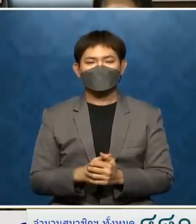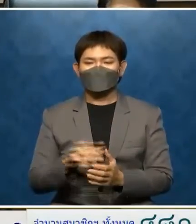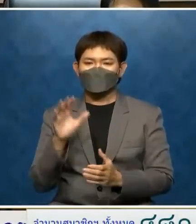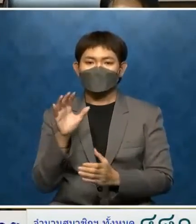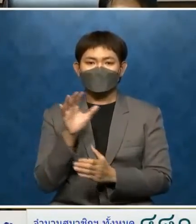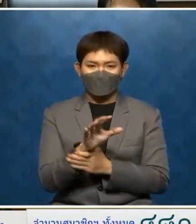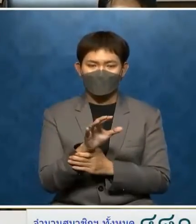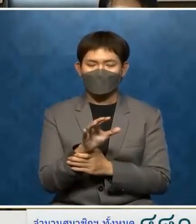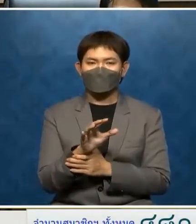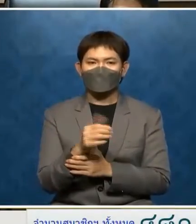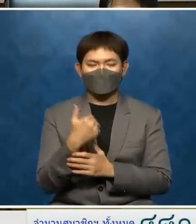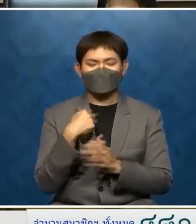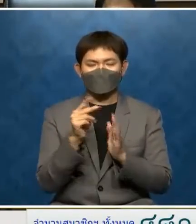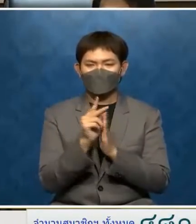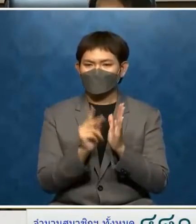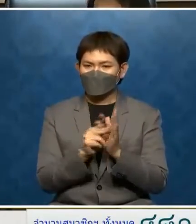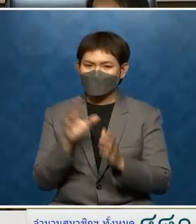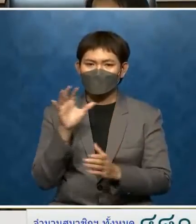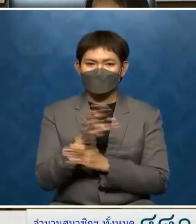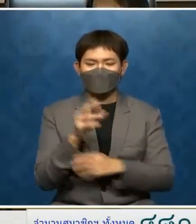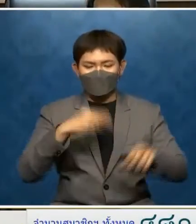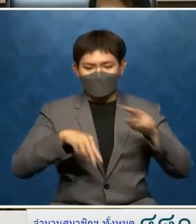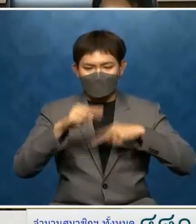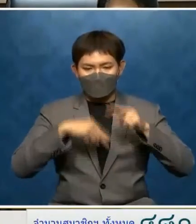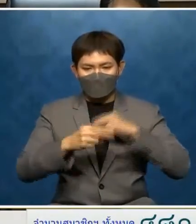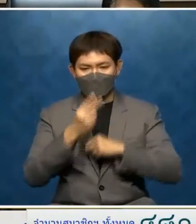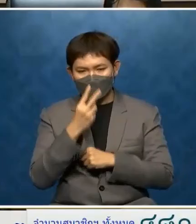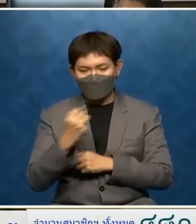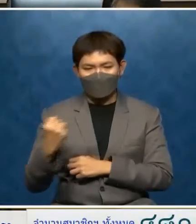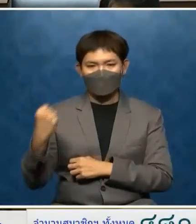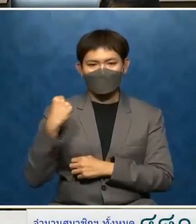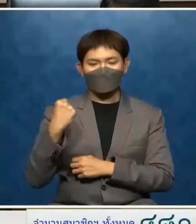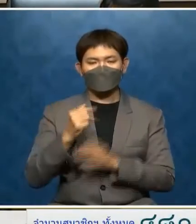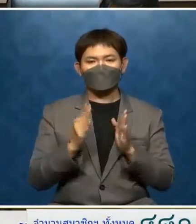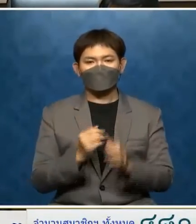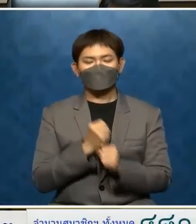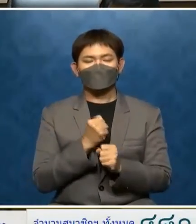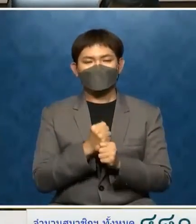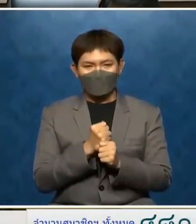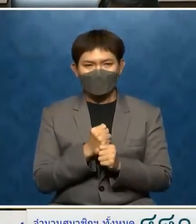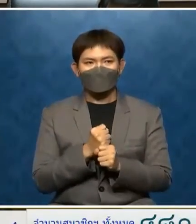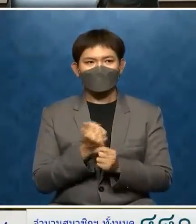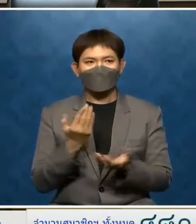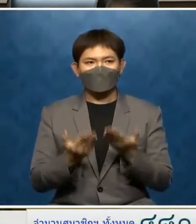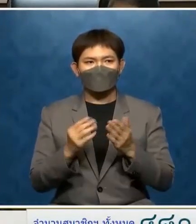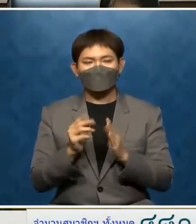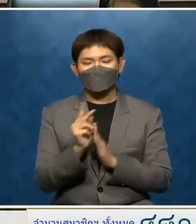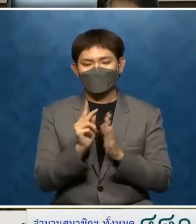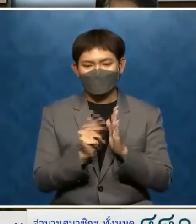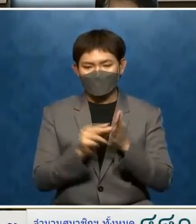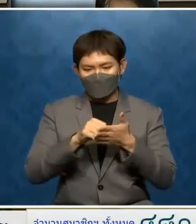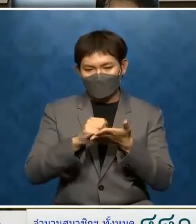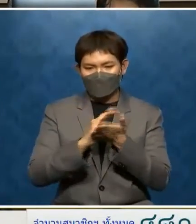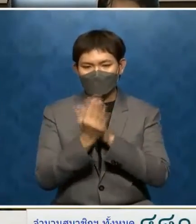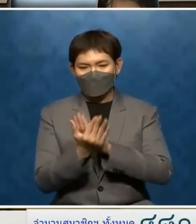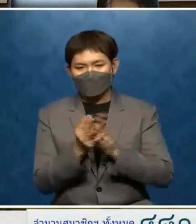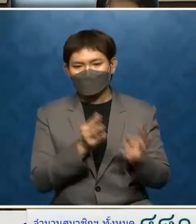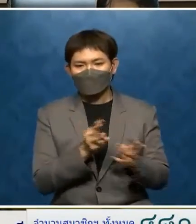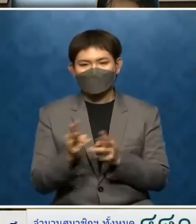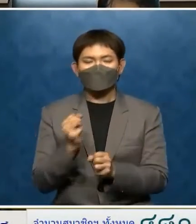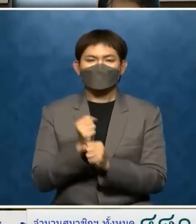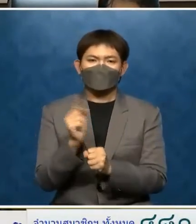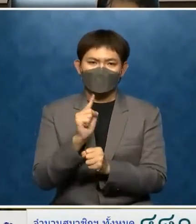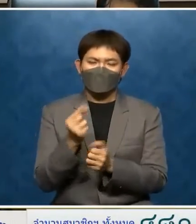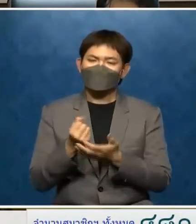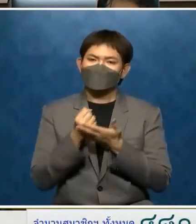งคับใช้จริงการติดตามตรวจสอบ การใช้อำนาจของเจ้าหน้าที่การปฏรูปกระบวนการยยธรรมของประเทศไย